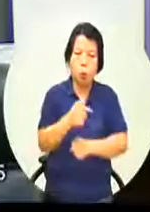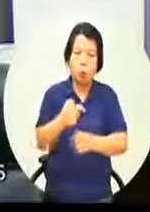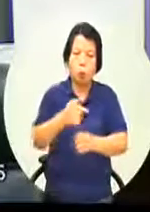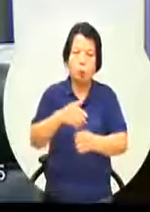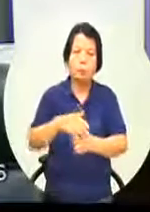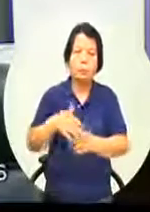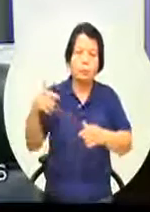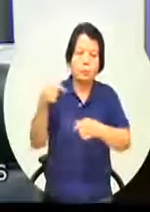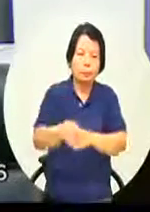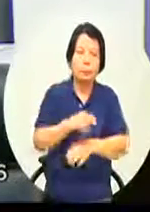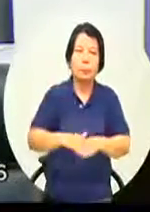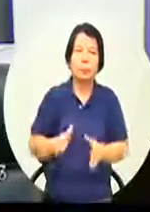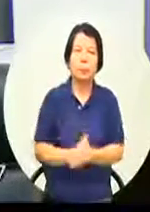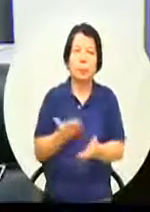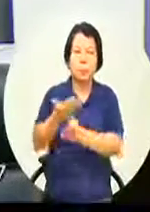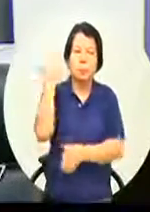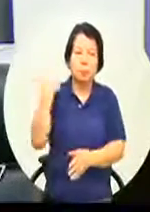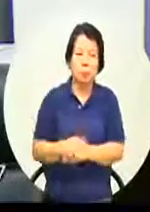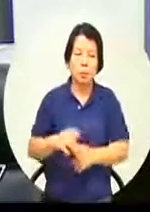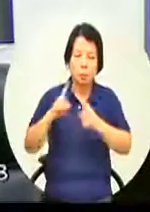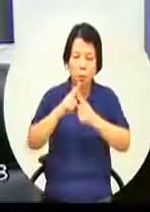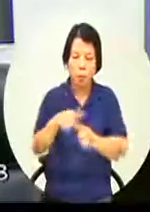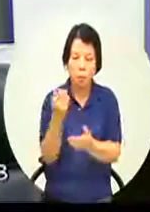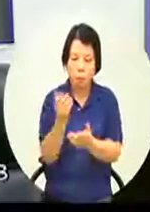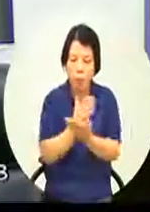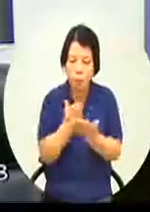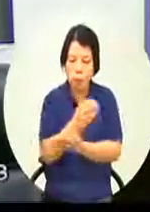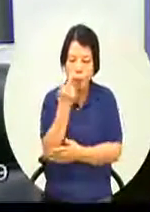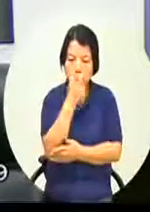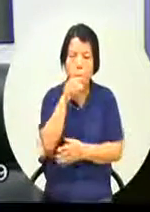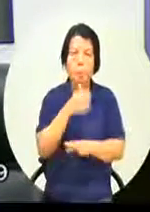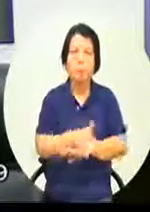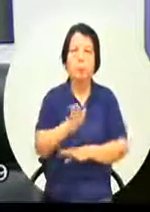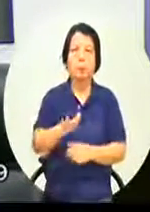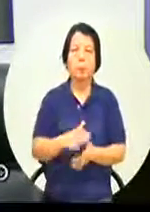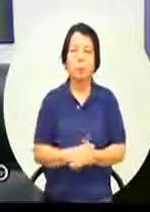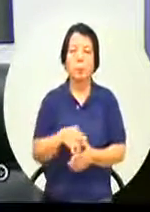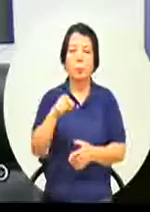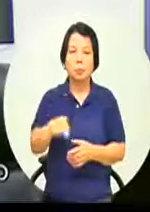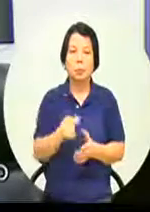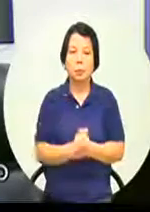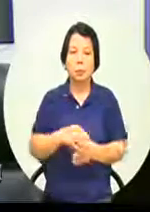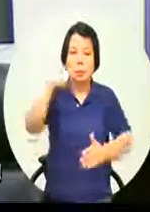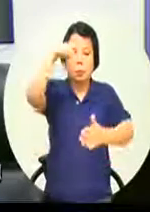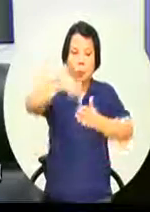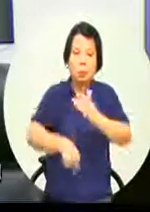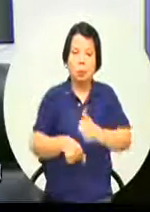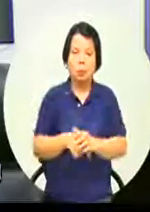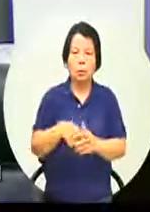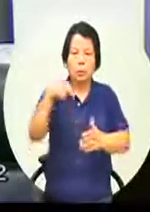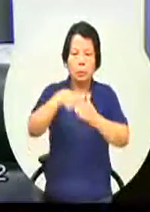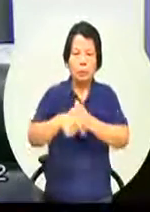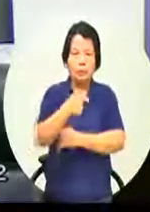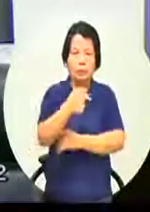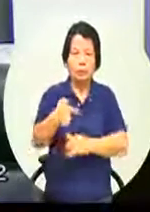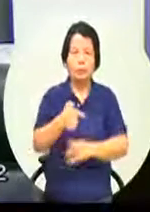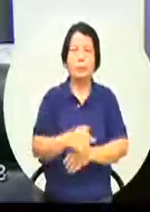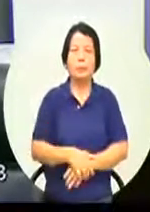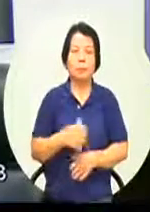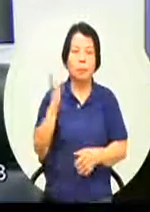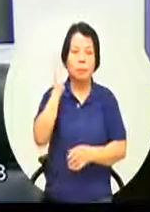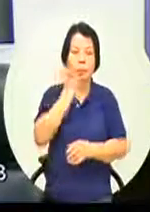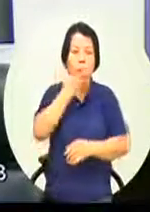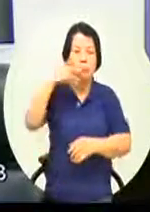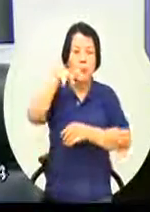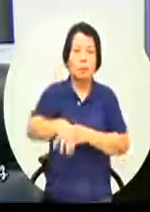哦，这之前去会勘的时候呢，哦，那时候就是说那个深度感觉非常的深，那所以水利局